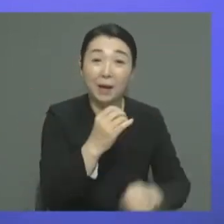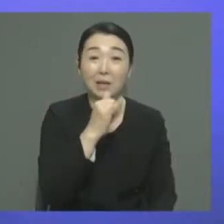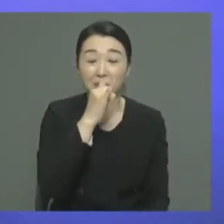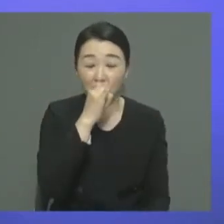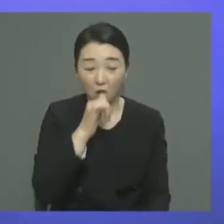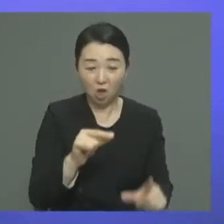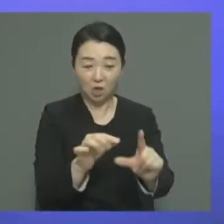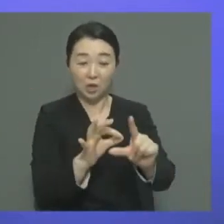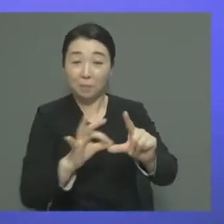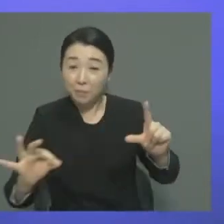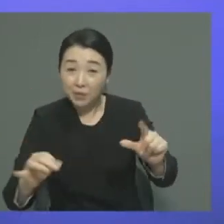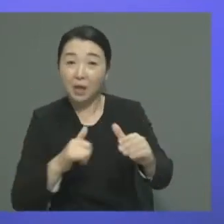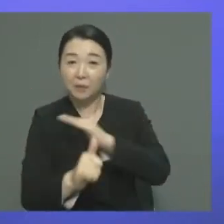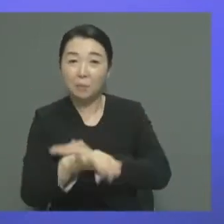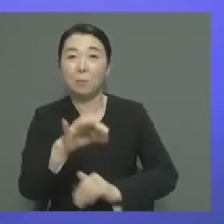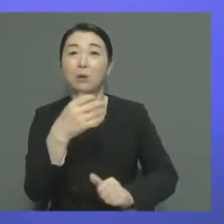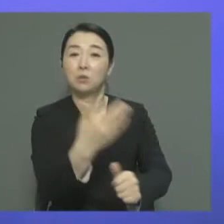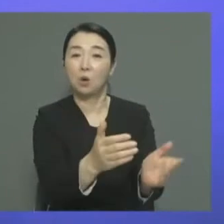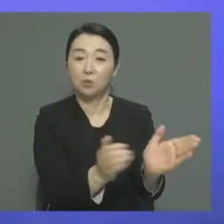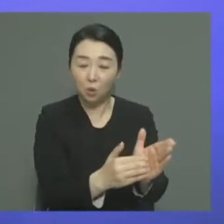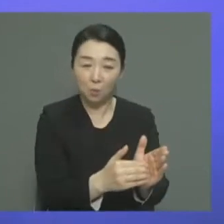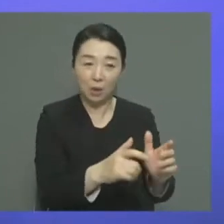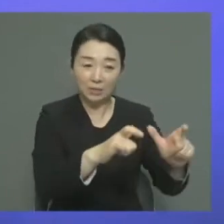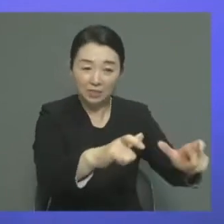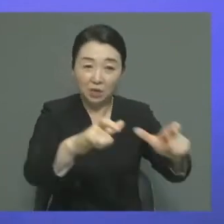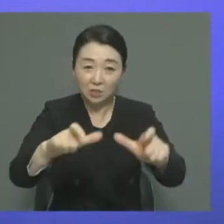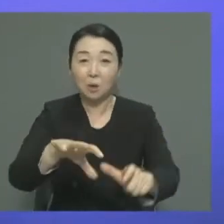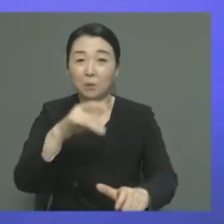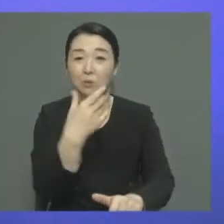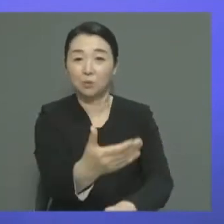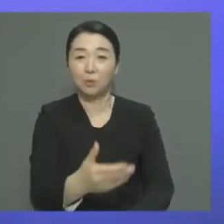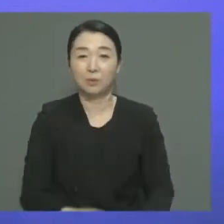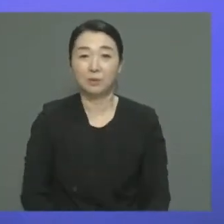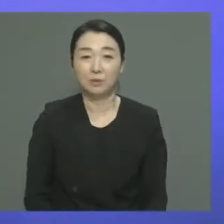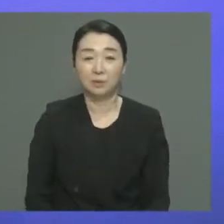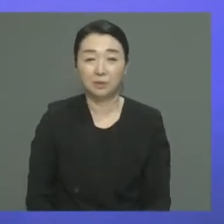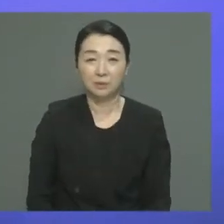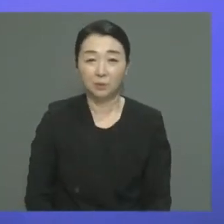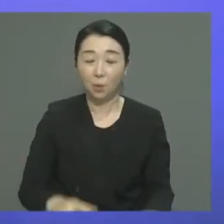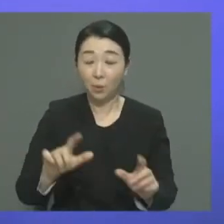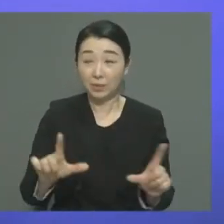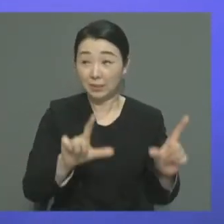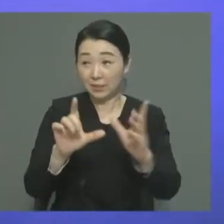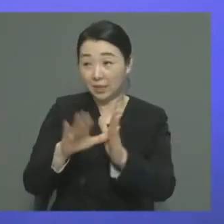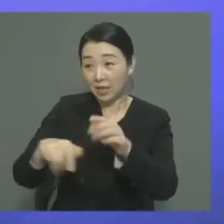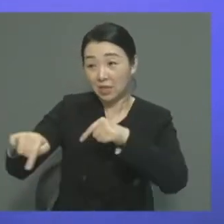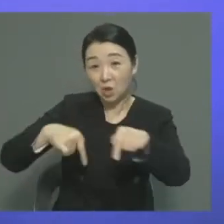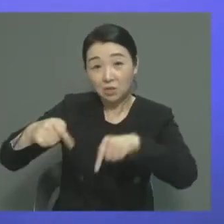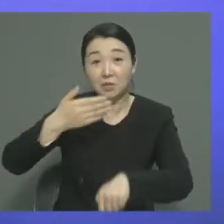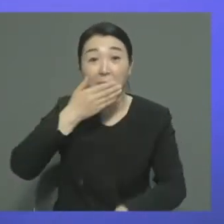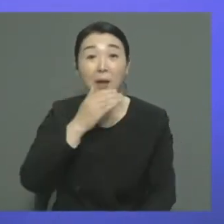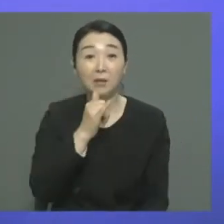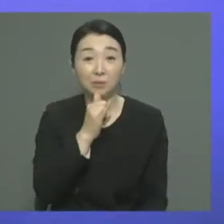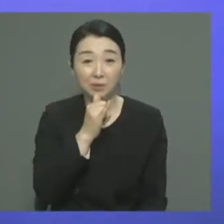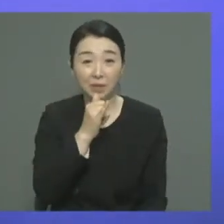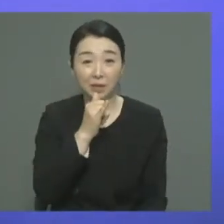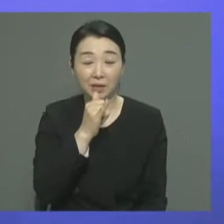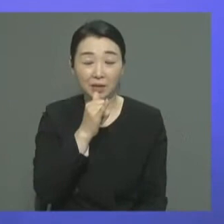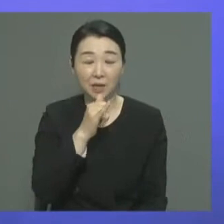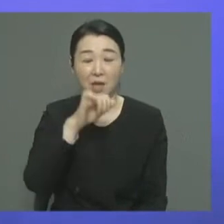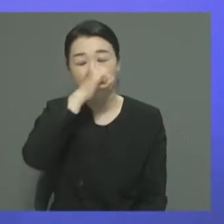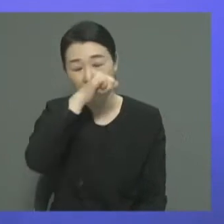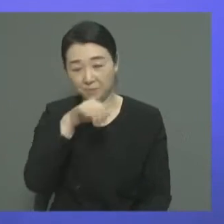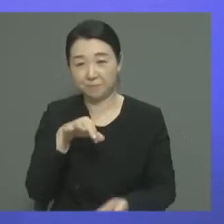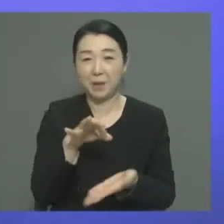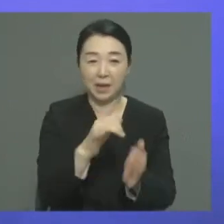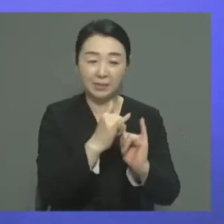주요 당직 부여 그리고 일상적 정치 활동이 가능하도록 재정적 인적